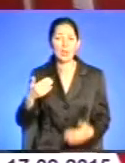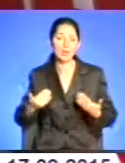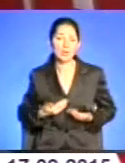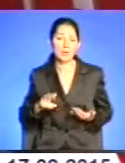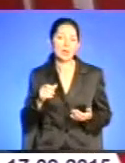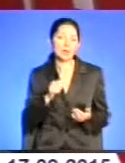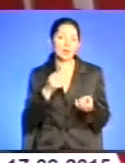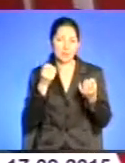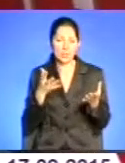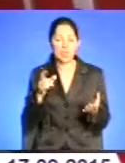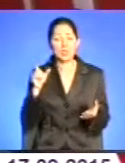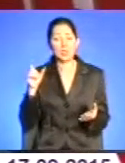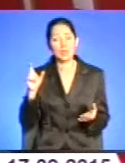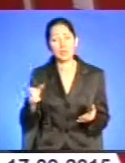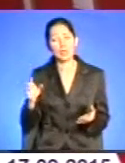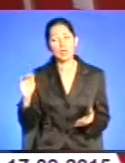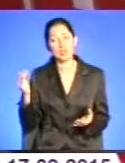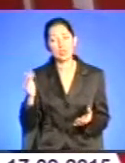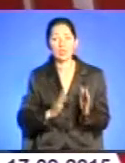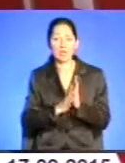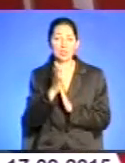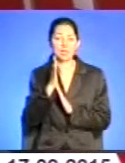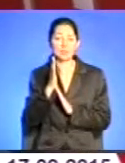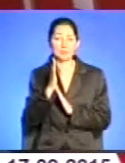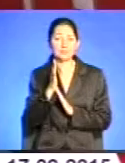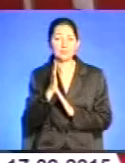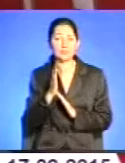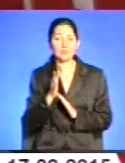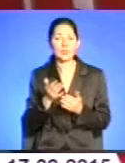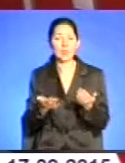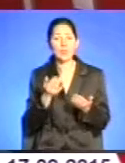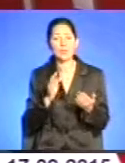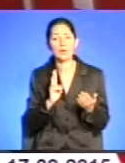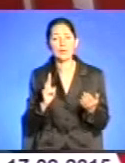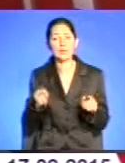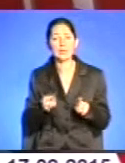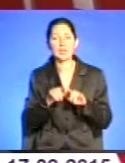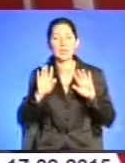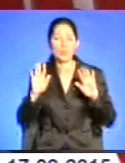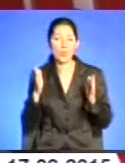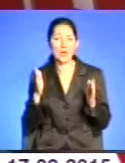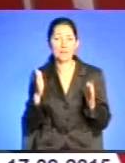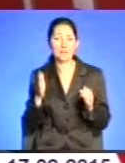дитина, ріс, підростав. І, можливо, якісь такі моменти,